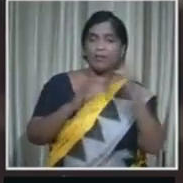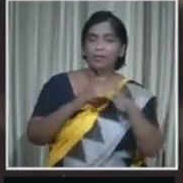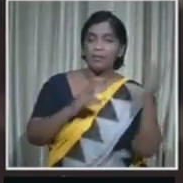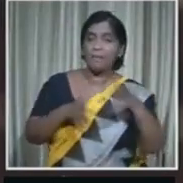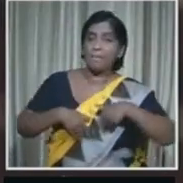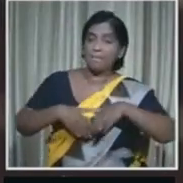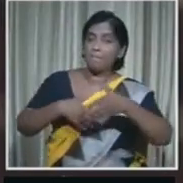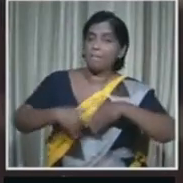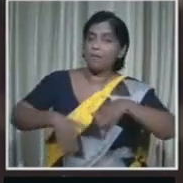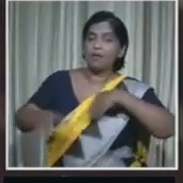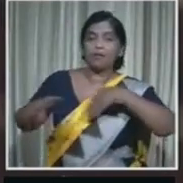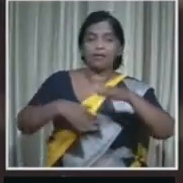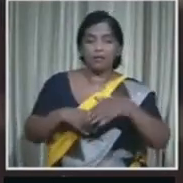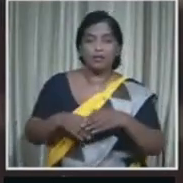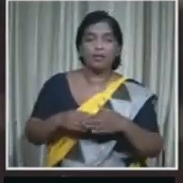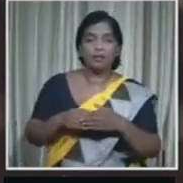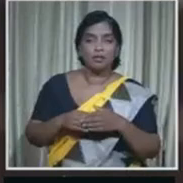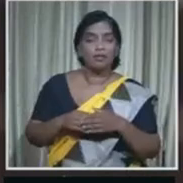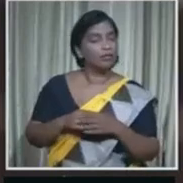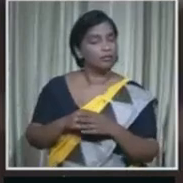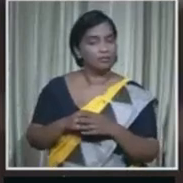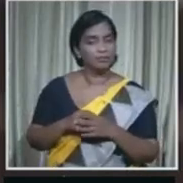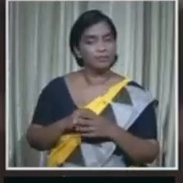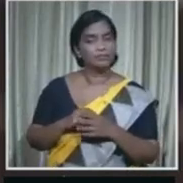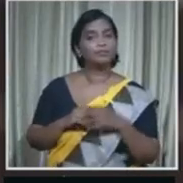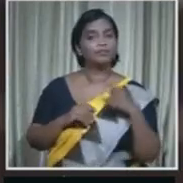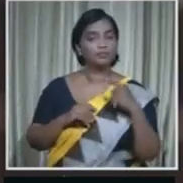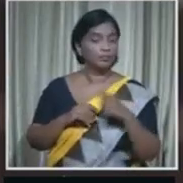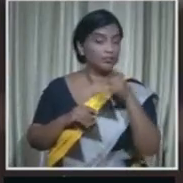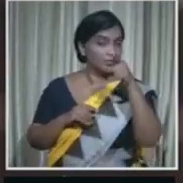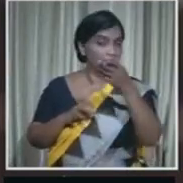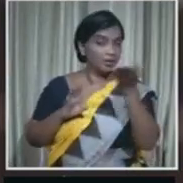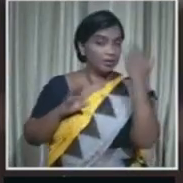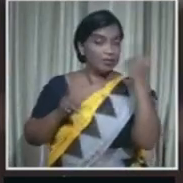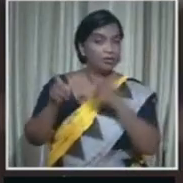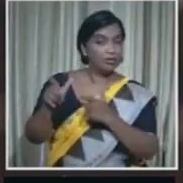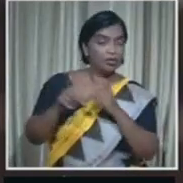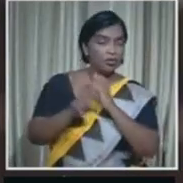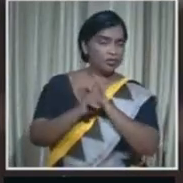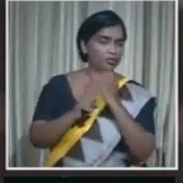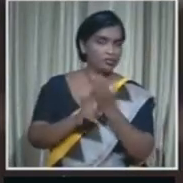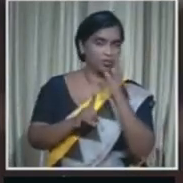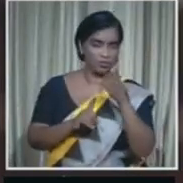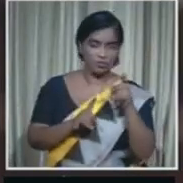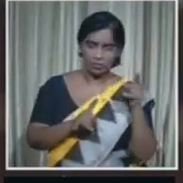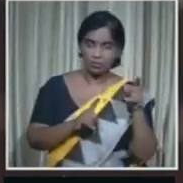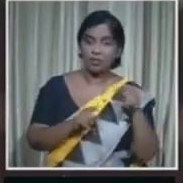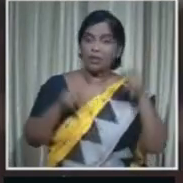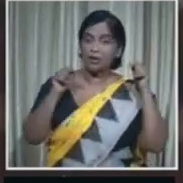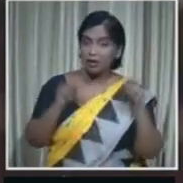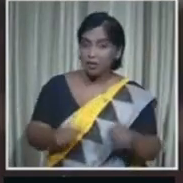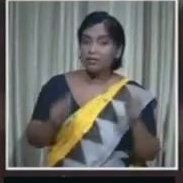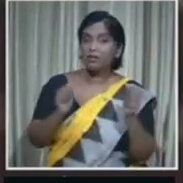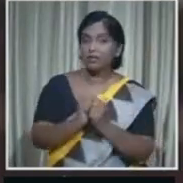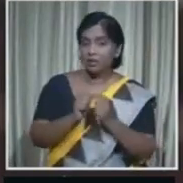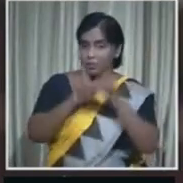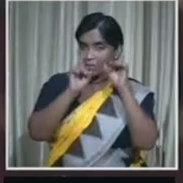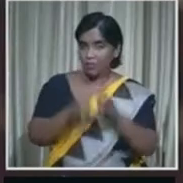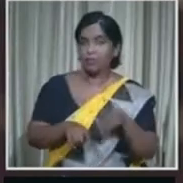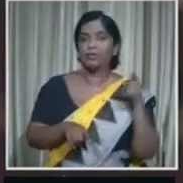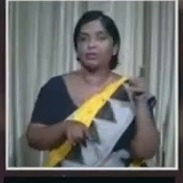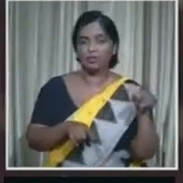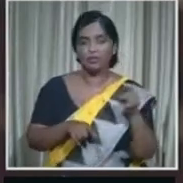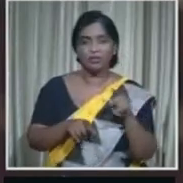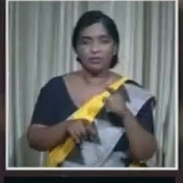කියලා. නගරවලට ගෙනාවා. ඒක තමයි තමුන්නාසගේ තුවක්කු සංස්කෘතිය. අද කරන්න හදන්නේ තේ ටික.